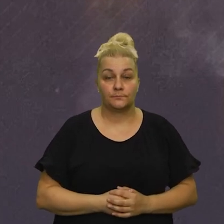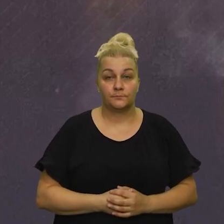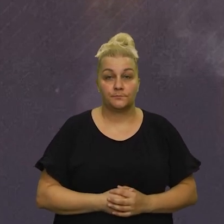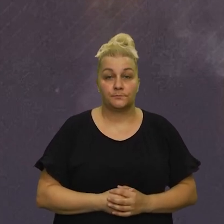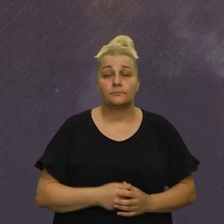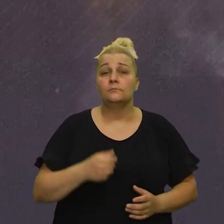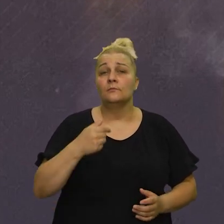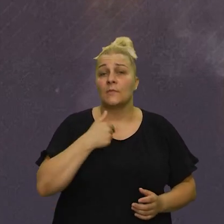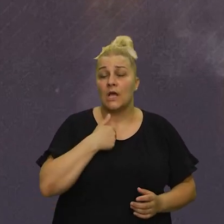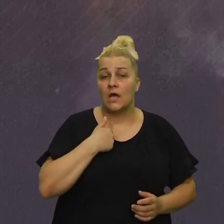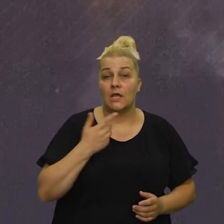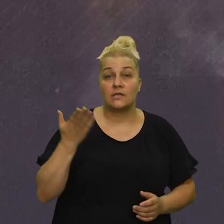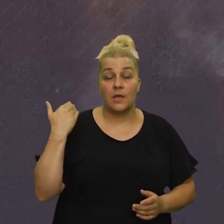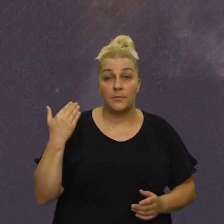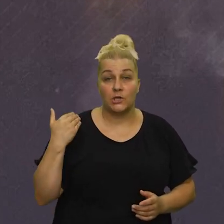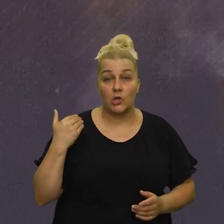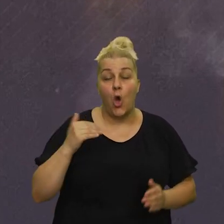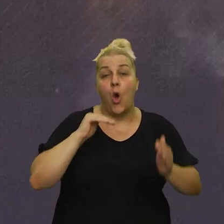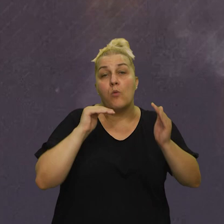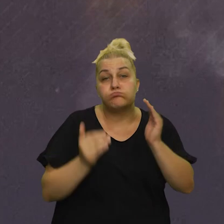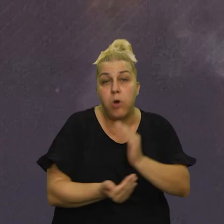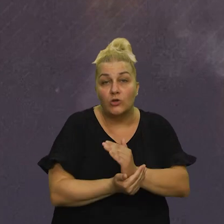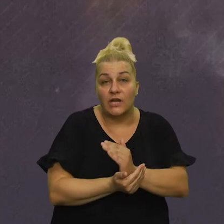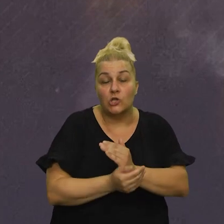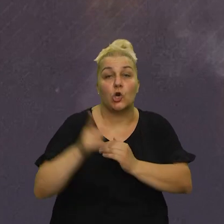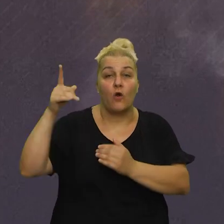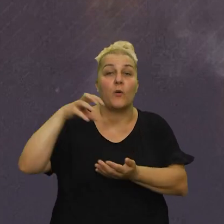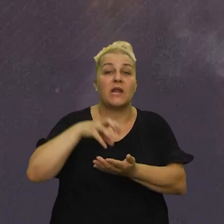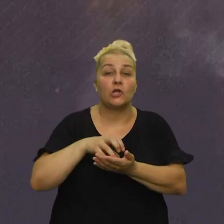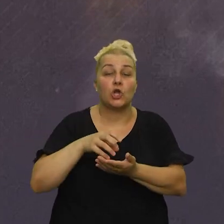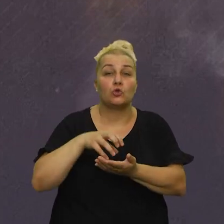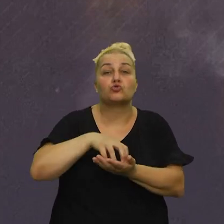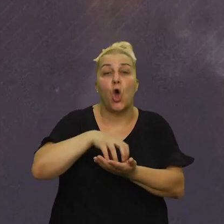I ja sam bio podređen načelniku stožera